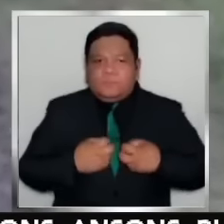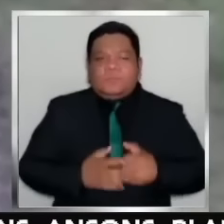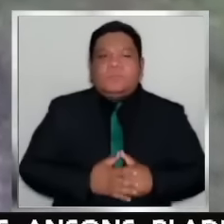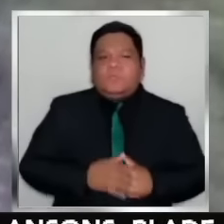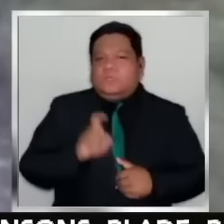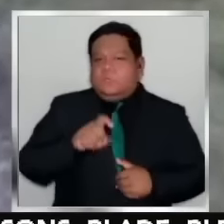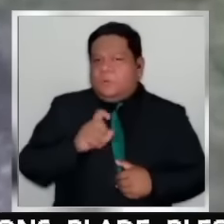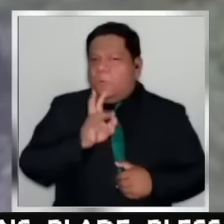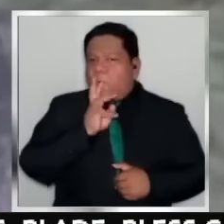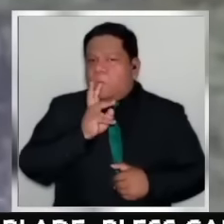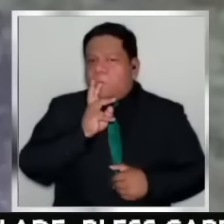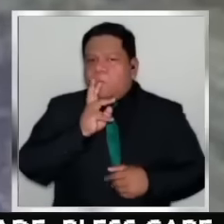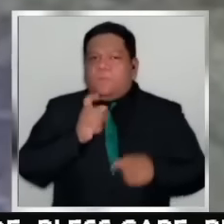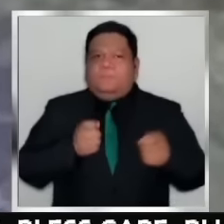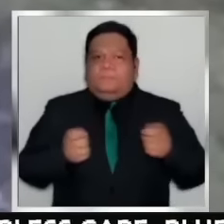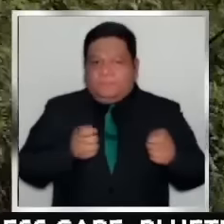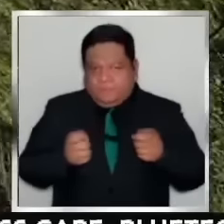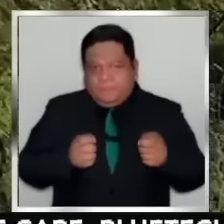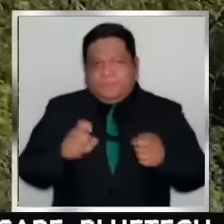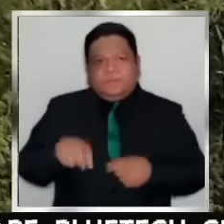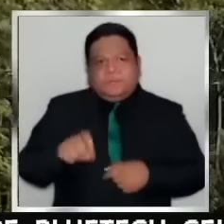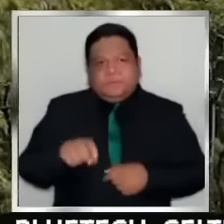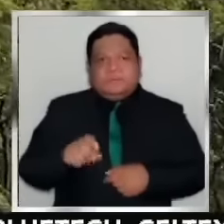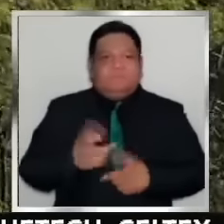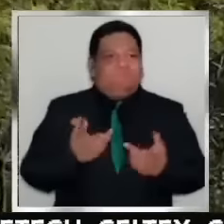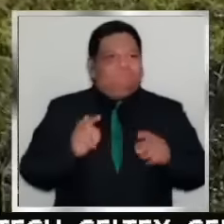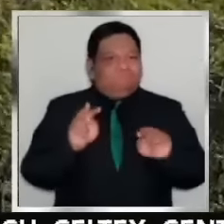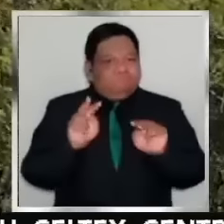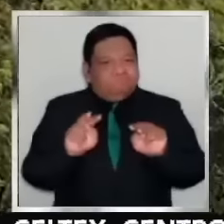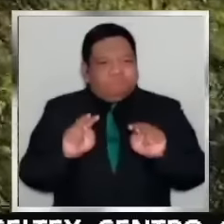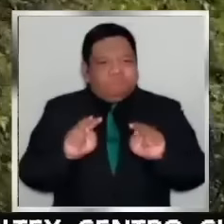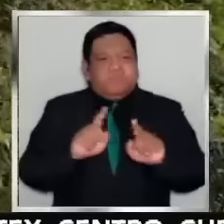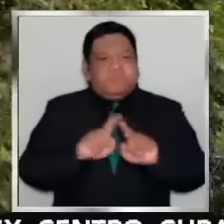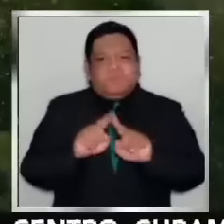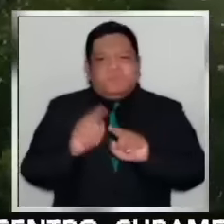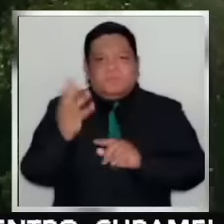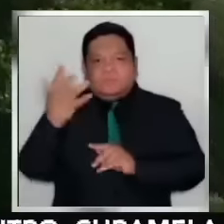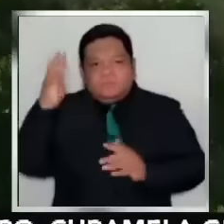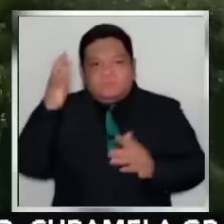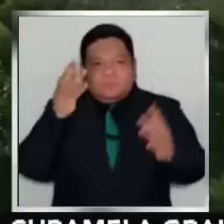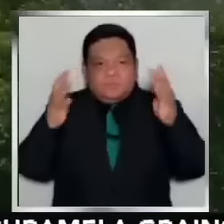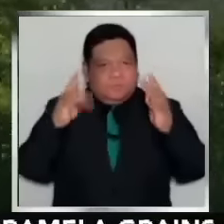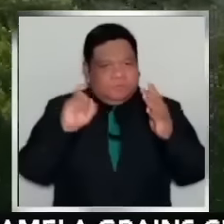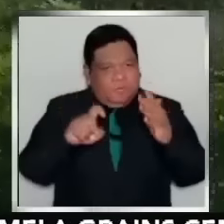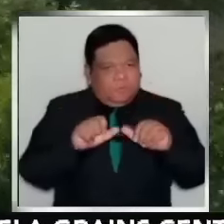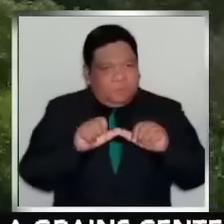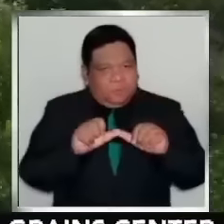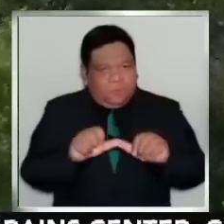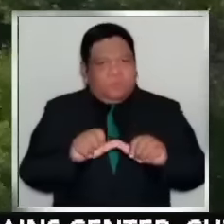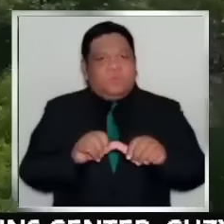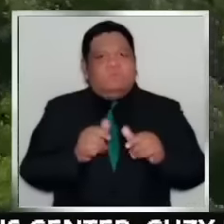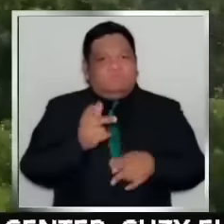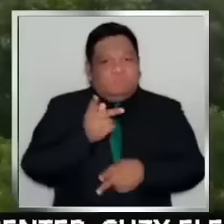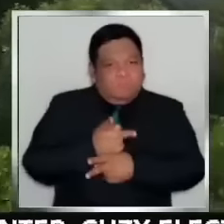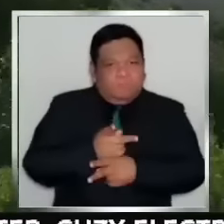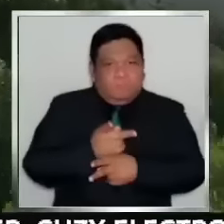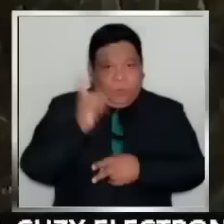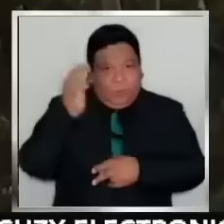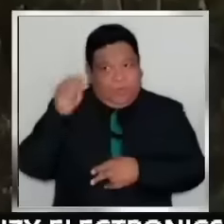management. Pagbabantay ng ating mga kagubatan at mga puno. No? Dahil ito ang nagsusustain ng katubigan